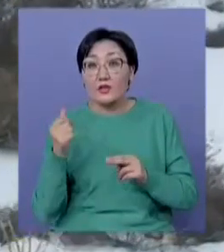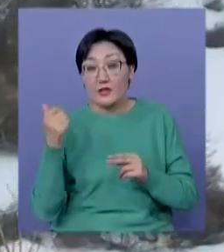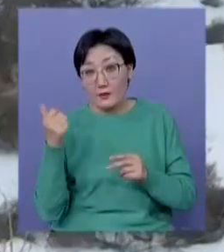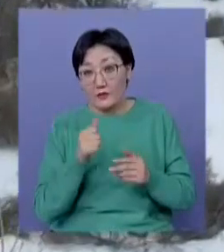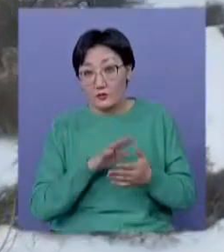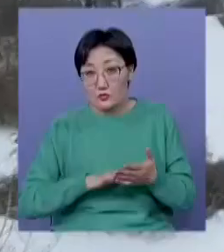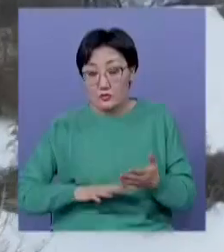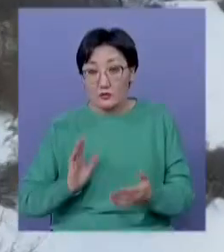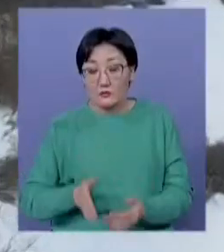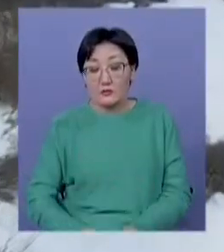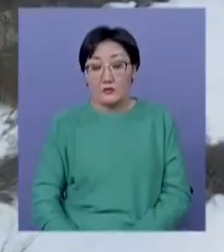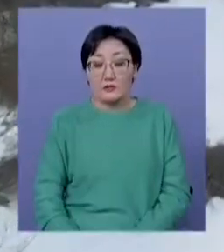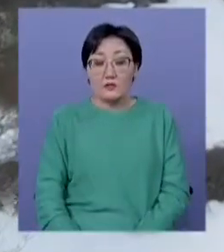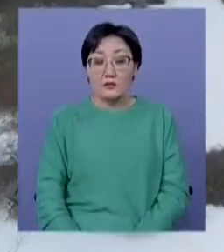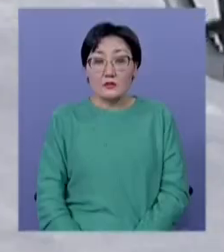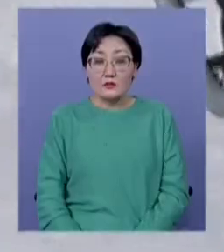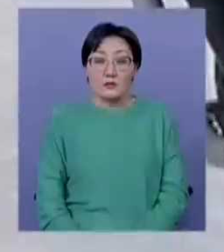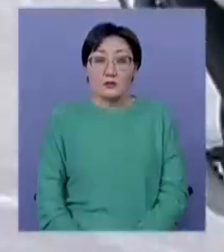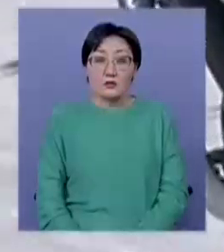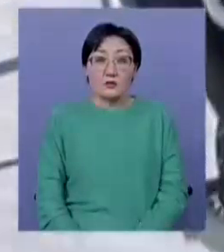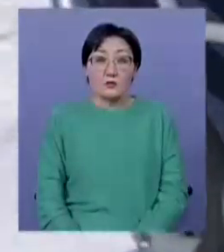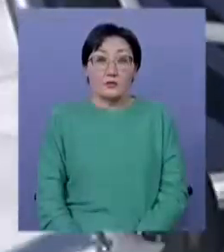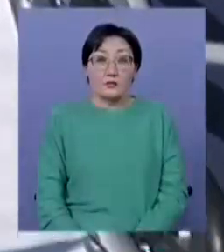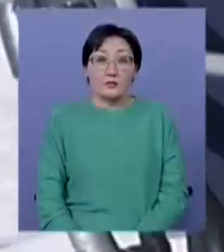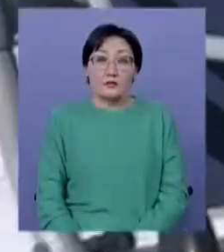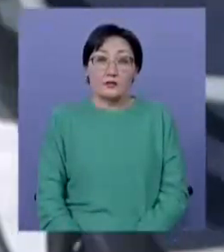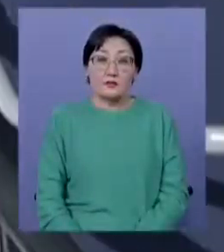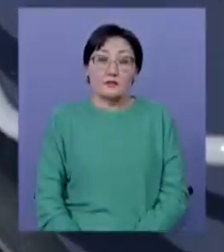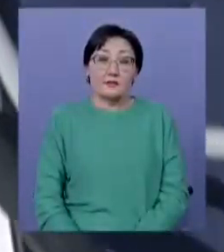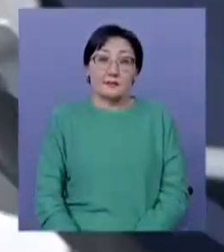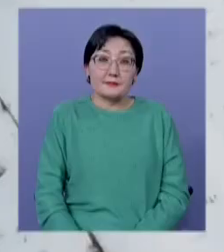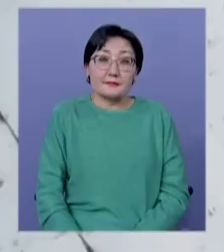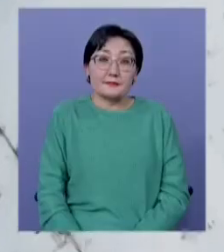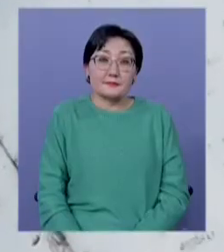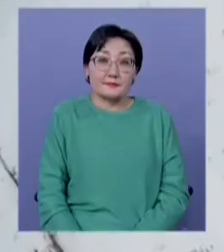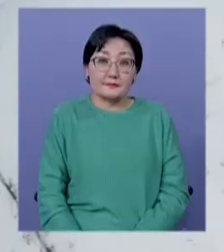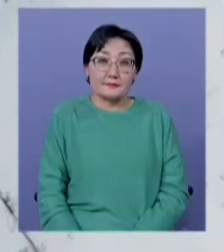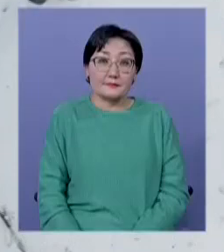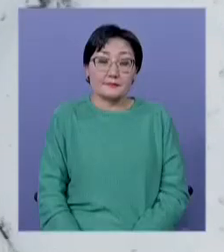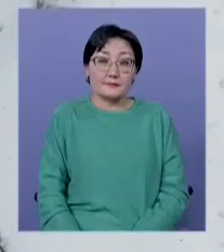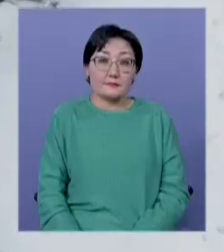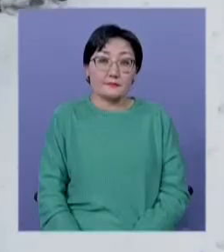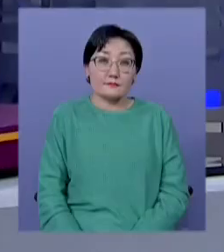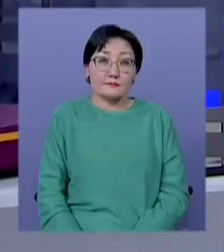созылады. Қуан Нұрақын, Сая Меңдеке, Денис Семсов, Ялкунжан Әшімжанов, Алматы